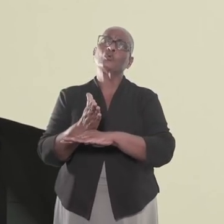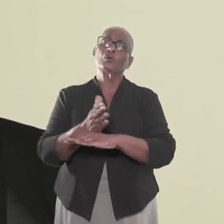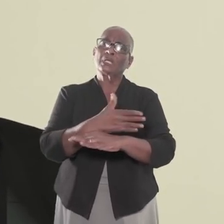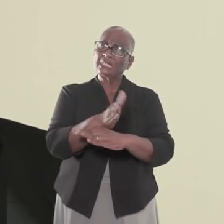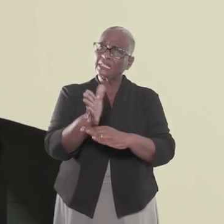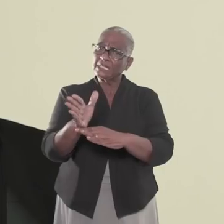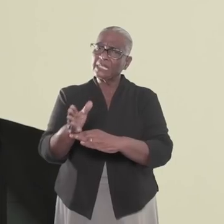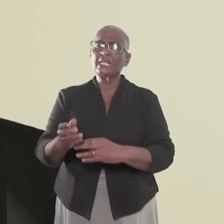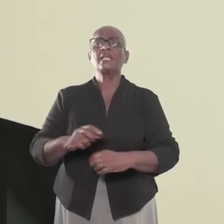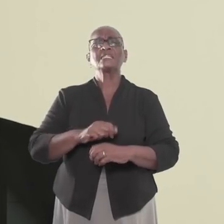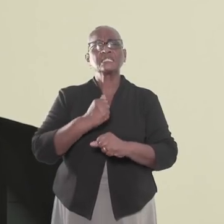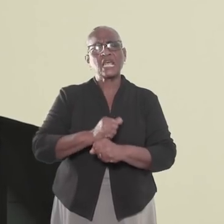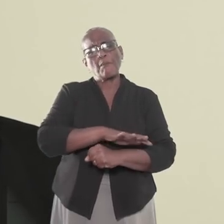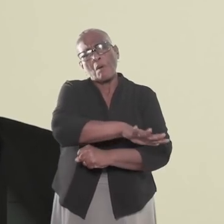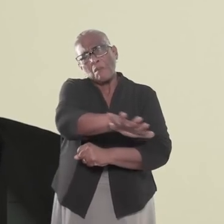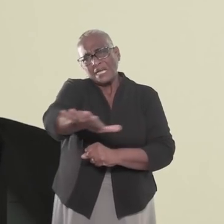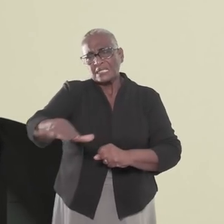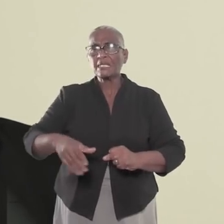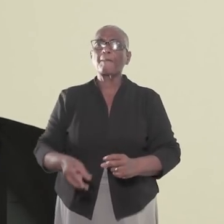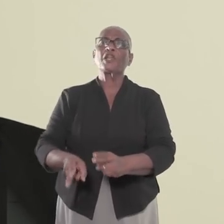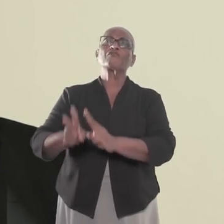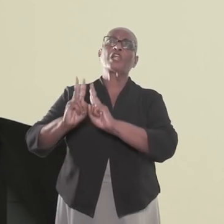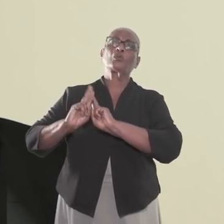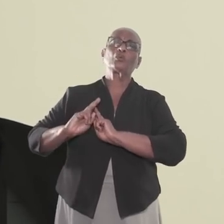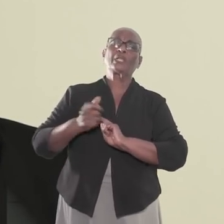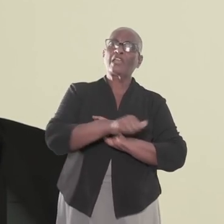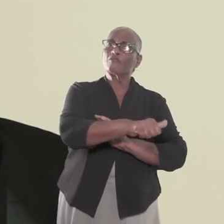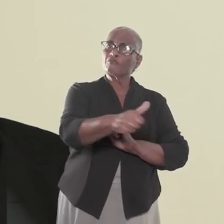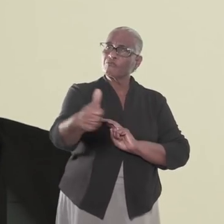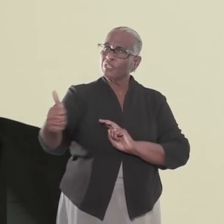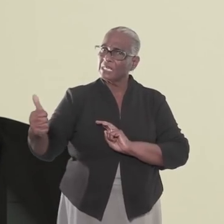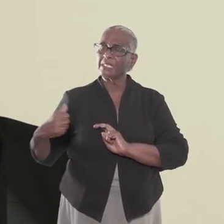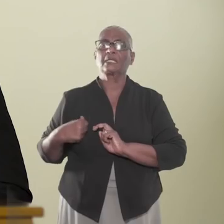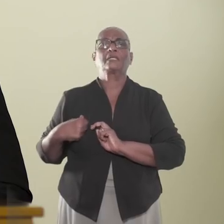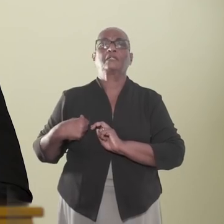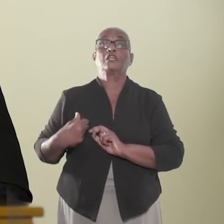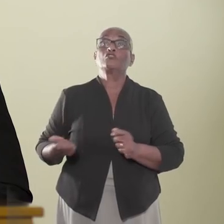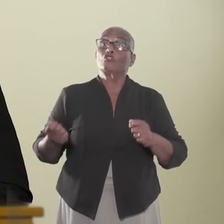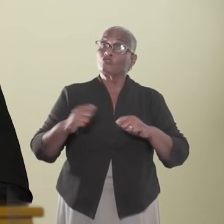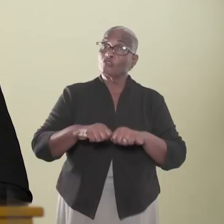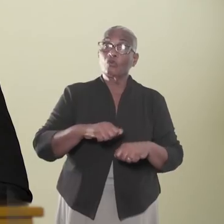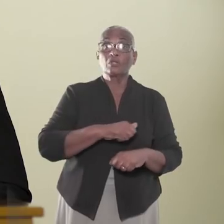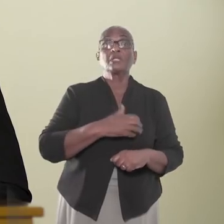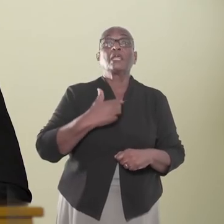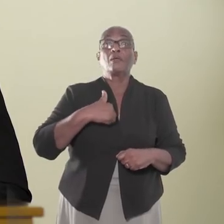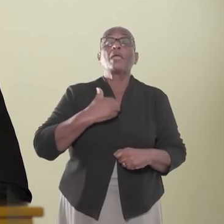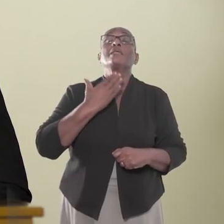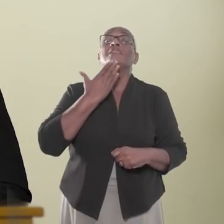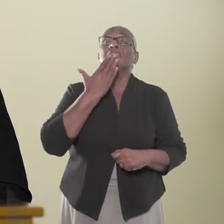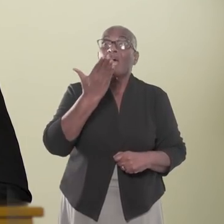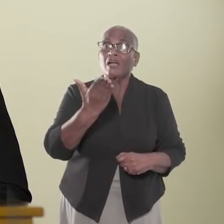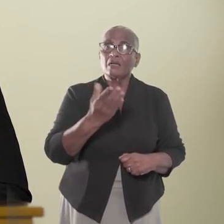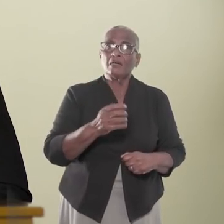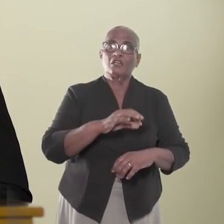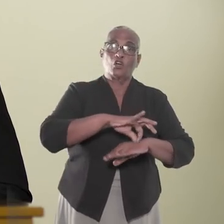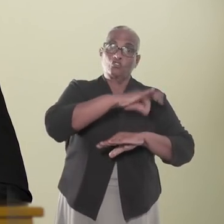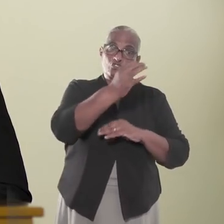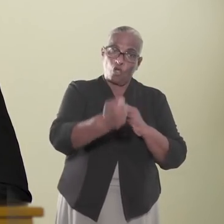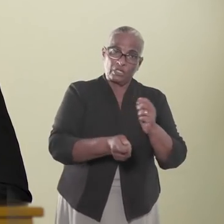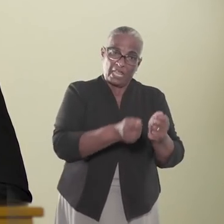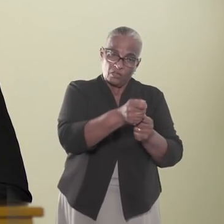en delen een gezamenlijke maatschappelijke verantwoordelijkheid. Tot slot danken wij de